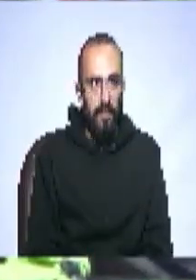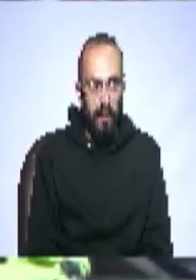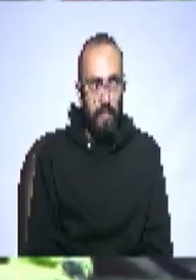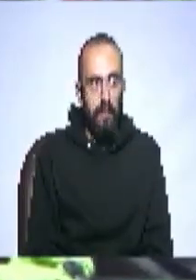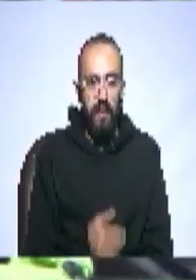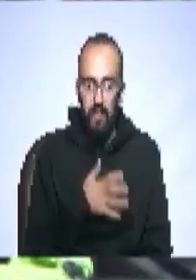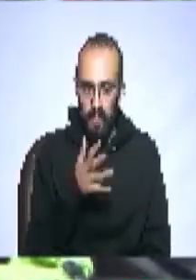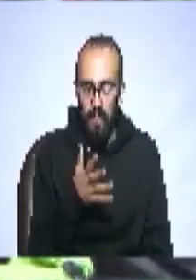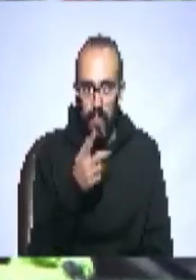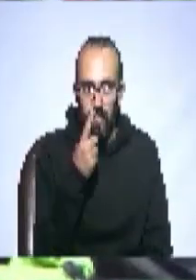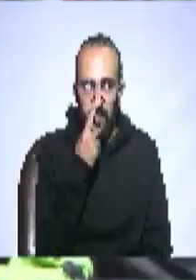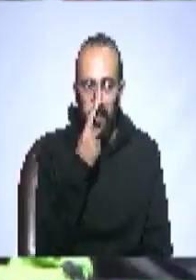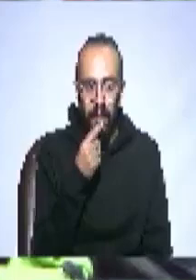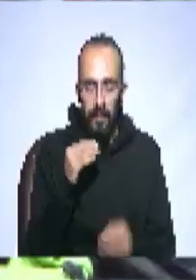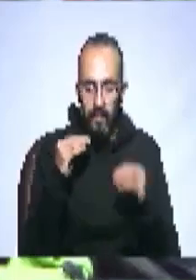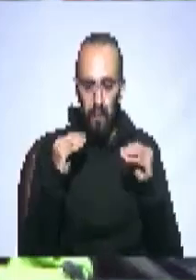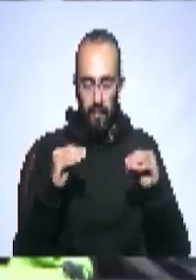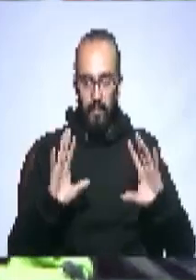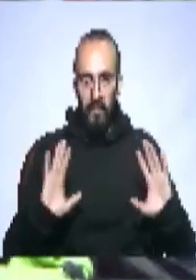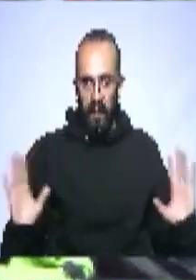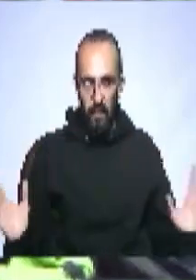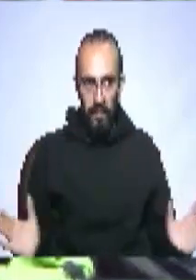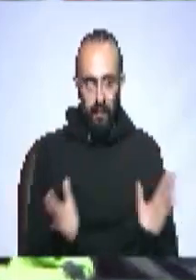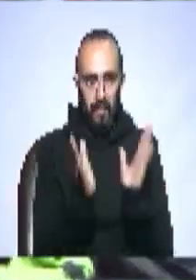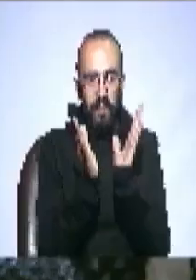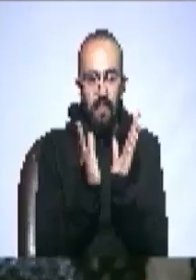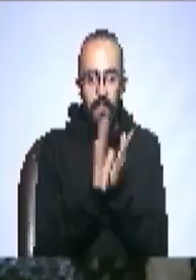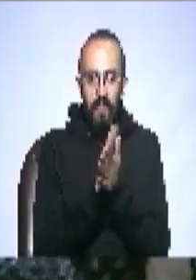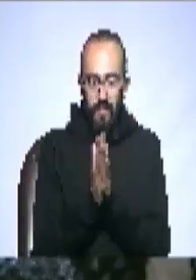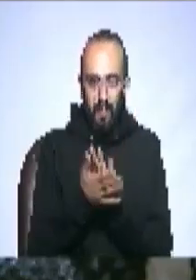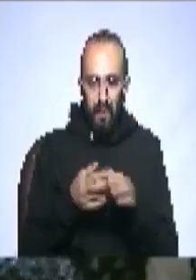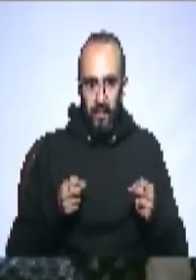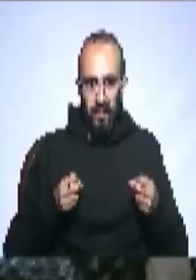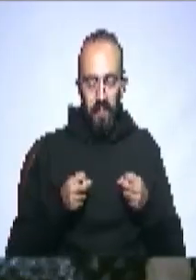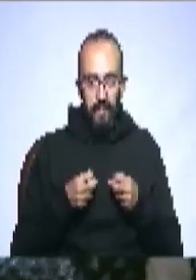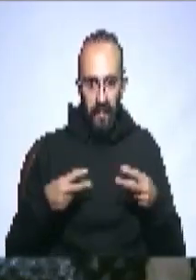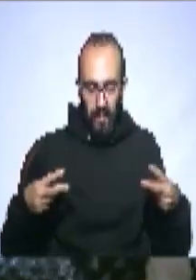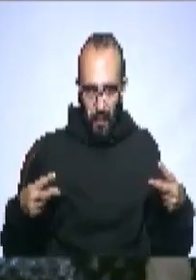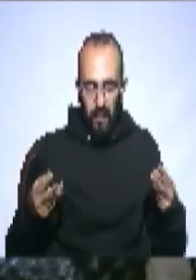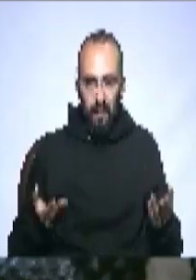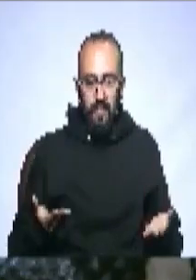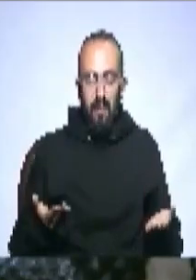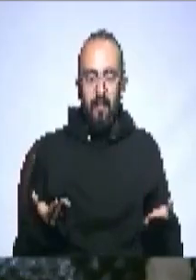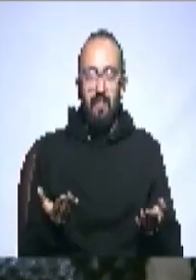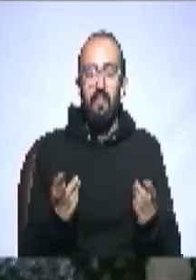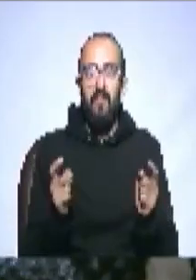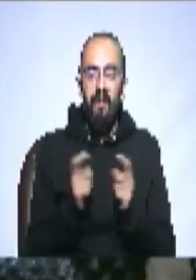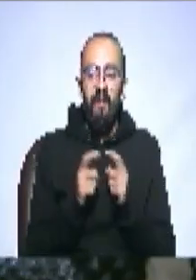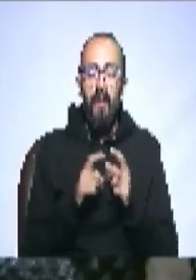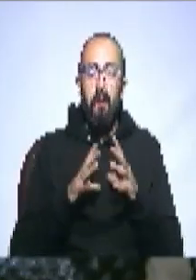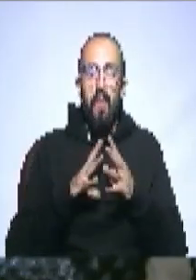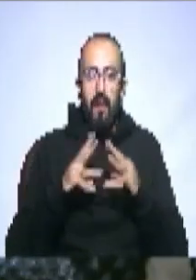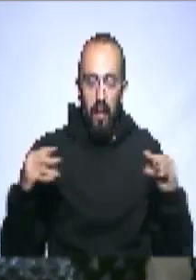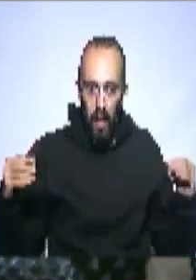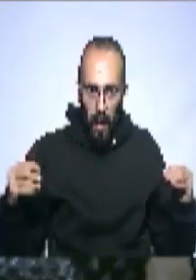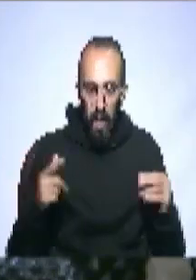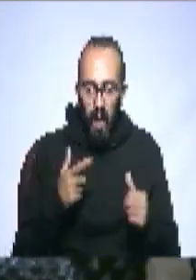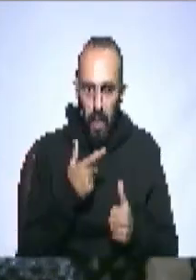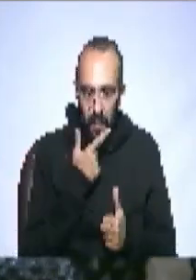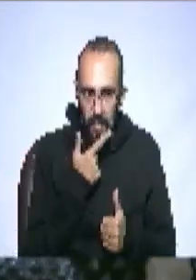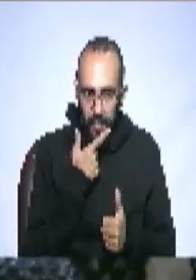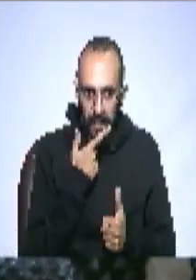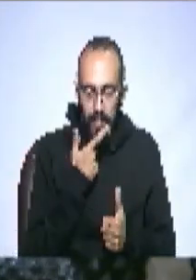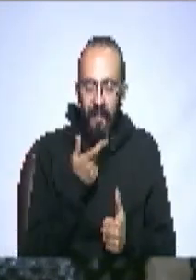الناس واحنا بمنتهى الهدوء كده. طيب احنا كده خلاص خلصنا صينيه الفراخ بالبطاطا وعليها